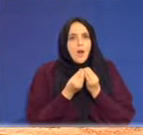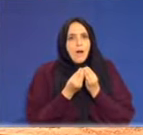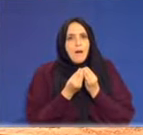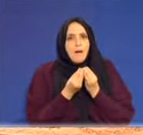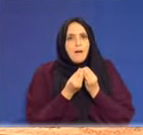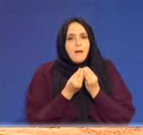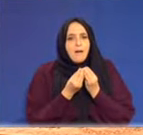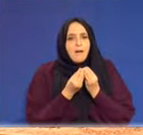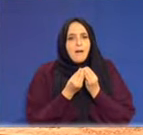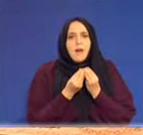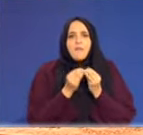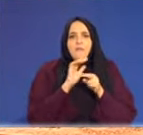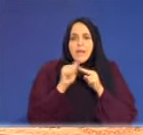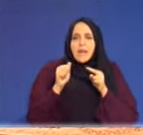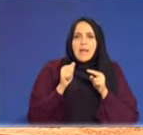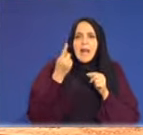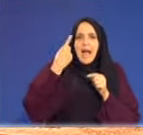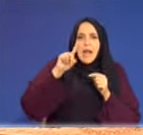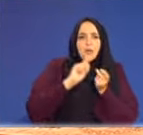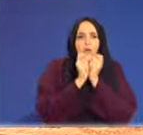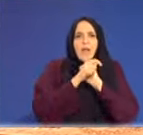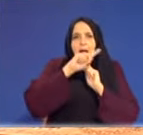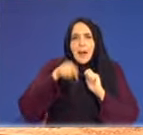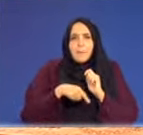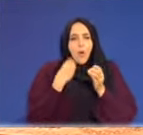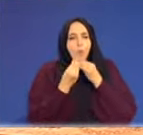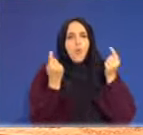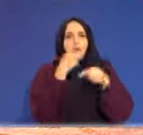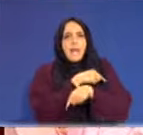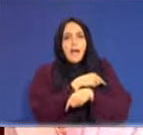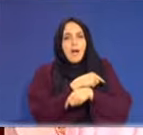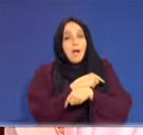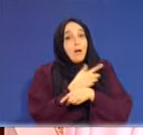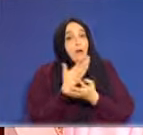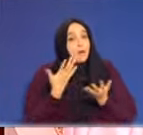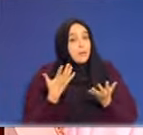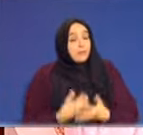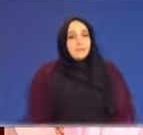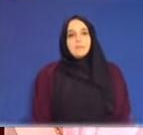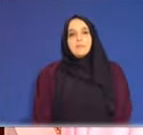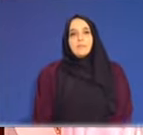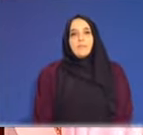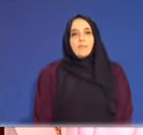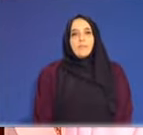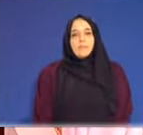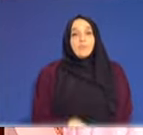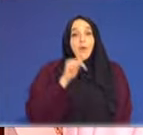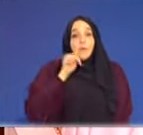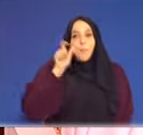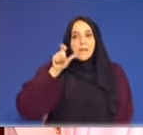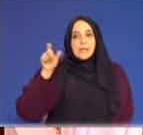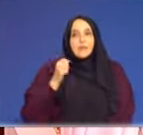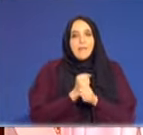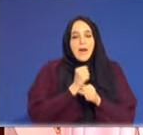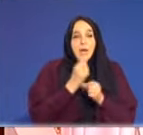حرم، حرم حلالا أو أحل حراما إلى آخر. لازم تذكير رجال الصلح، هذه الخدمة